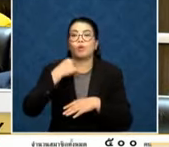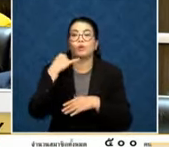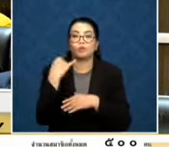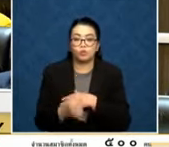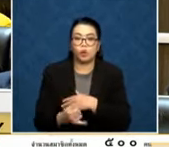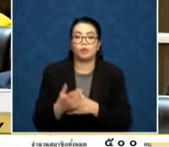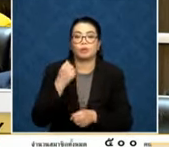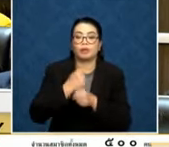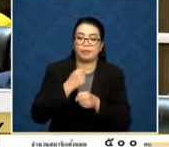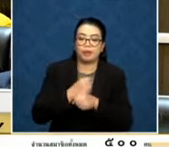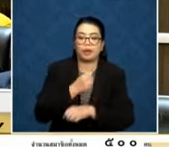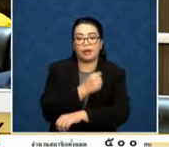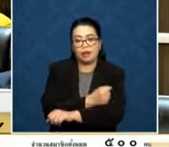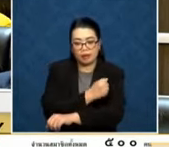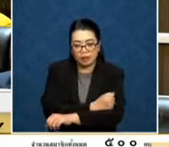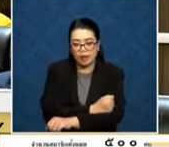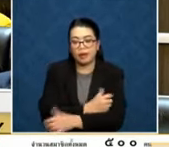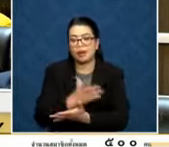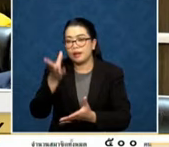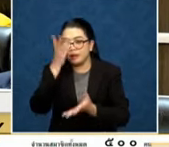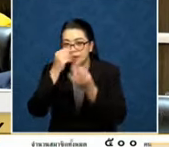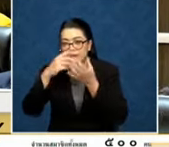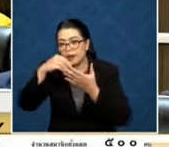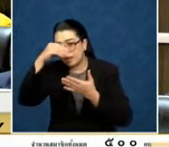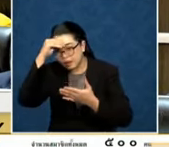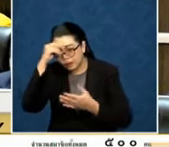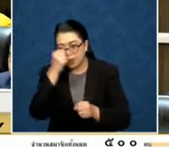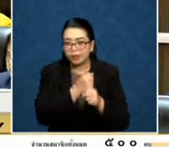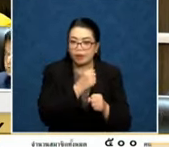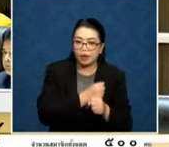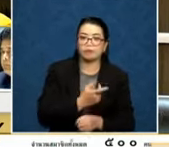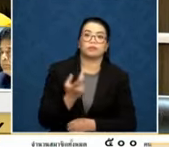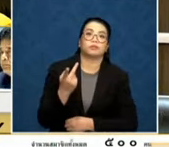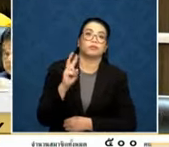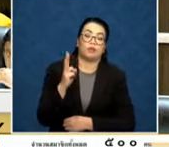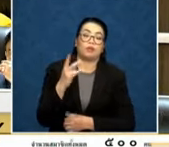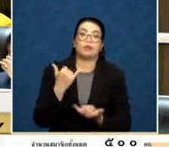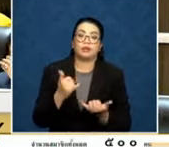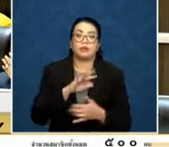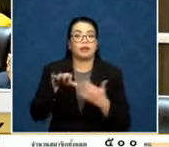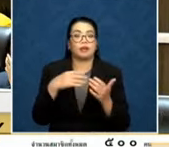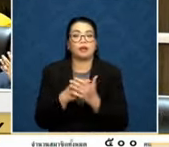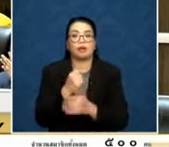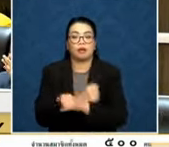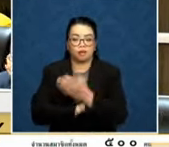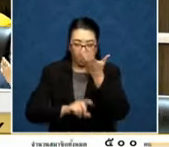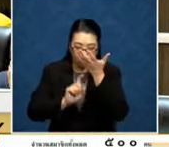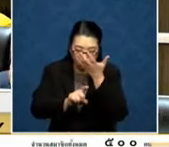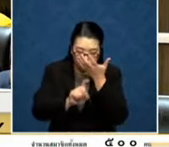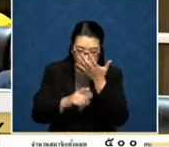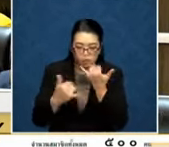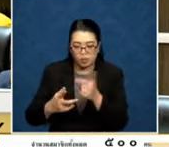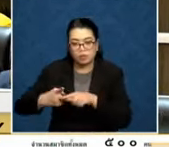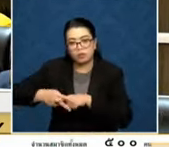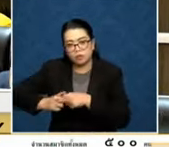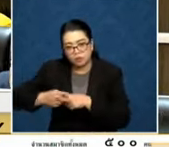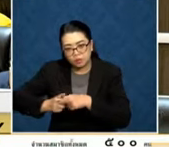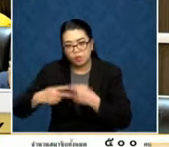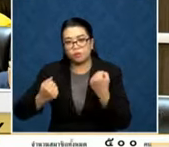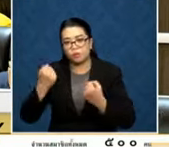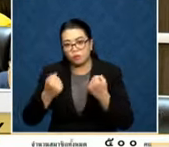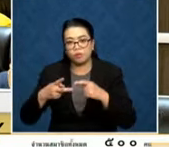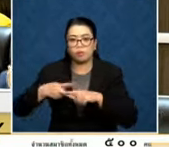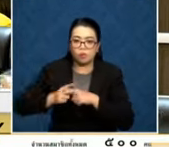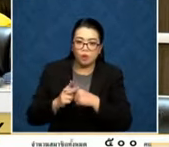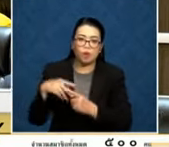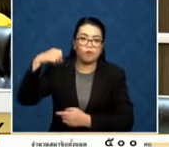ต้องหาตลาดแรงงานที่ต้องการแรงงานที่ถูกถูกต้องว่าเอ่อวันนี้ช่างเชื่อมวันนี้ช่างยนต์ไฟฟ้าช่างยนต์ EV